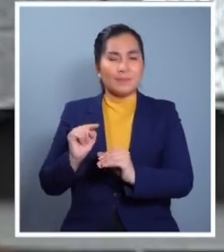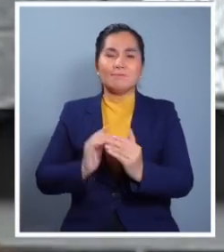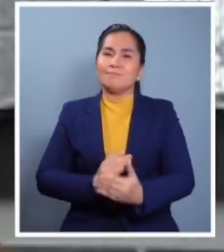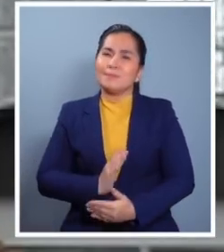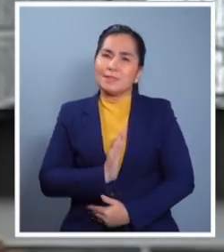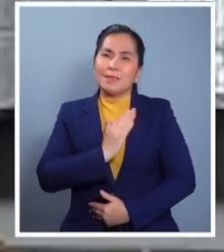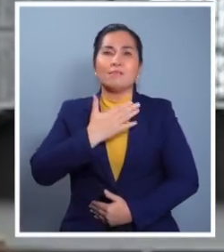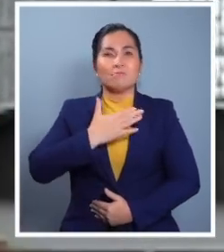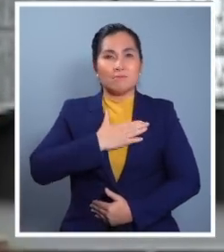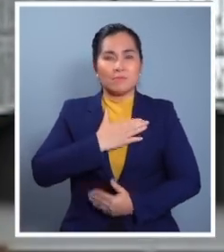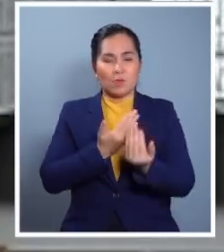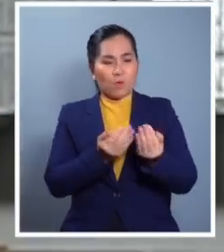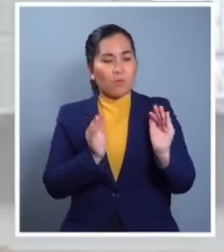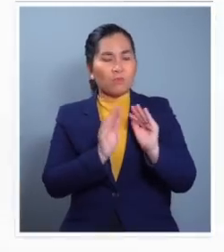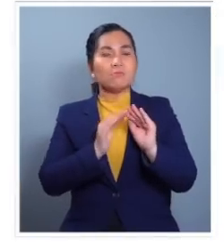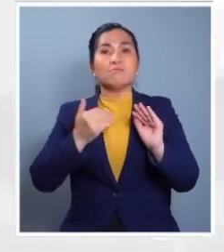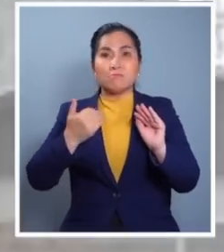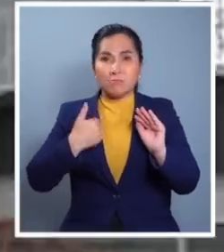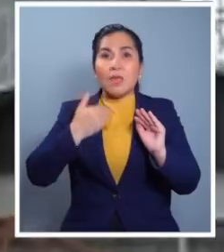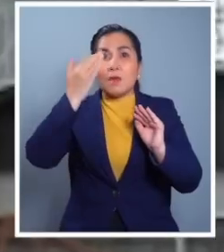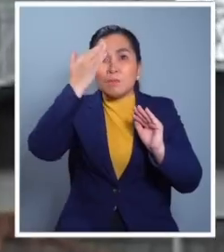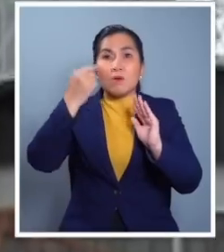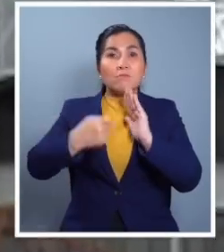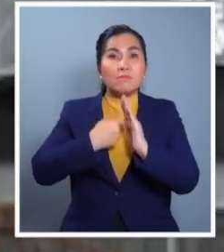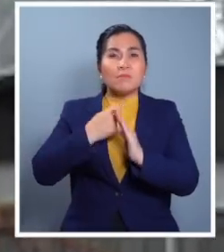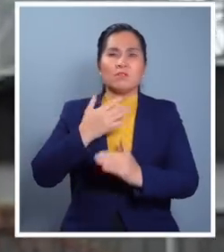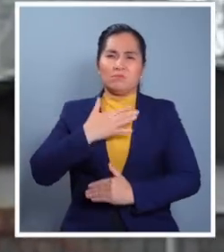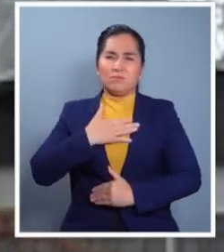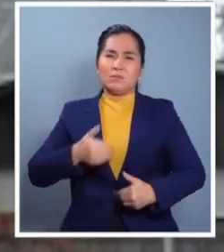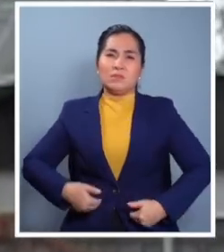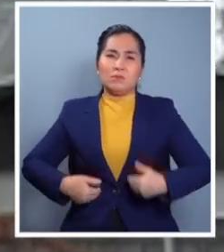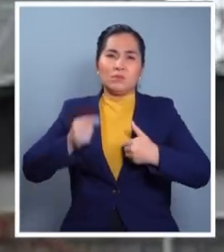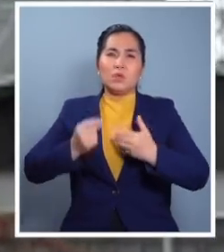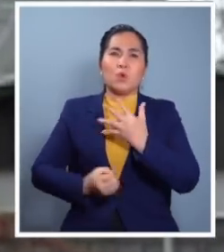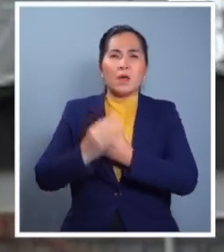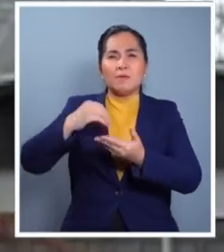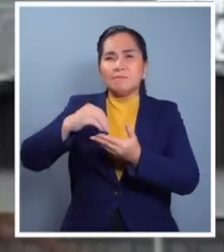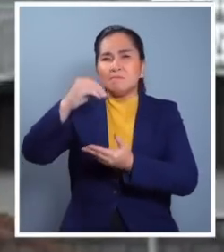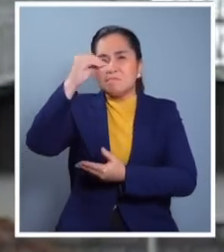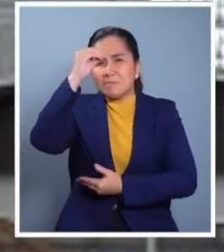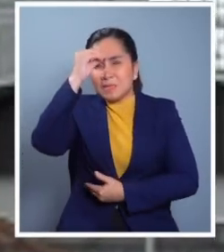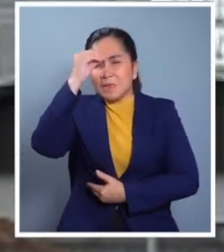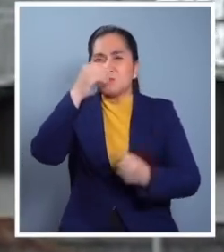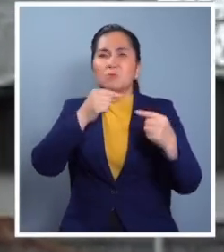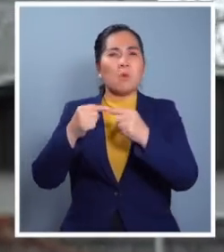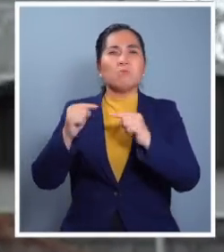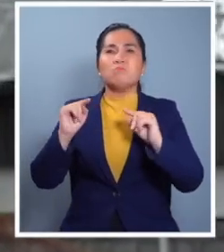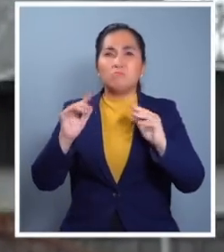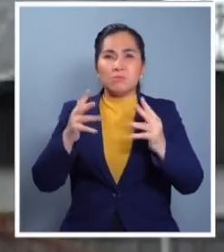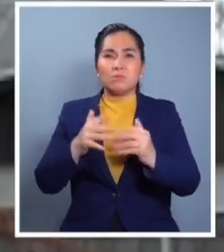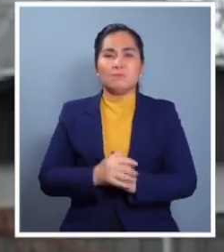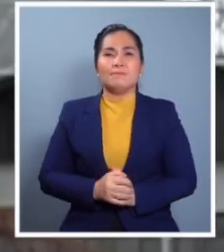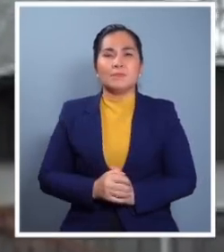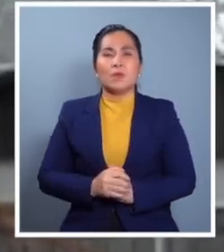ติแก่กับผมและครอบครัวของผมเป็นอย่างยิ่งเพราะกับผมไม่มีโอกาสได้ศึกษาต่อ